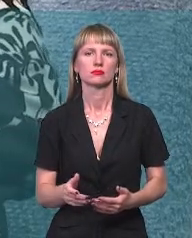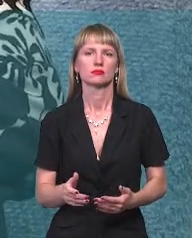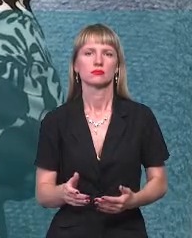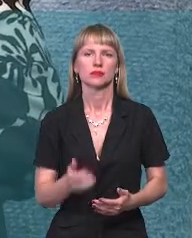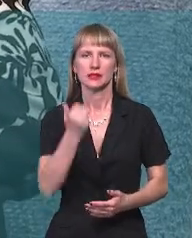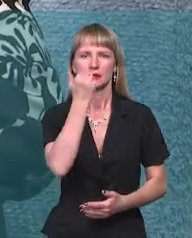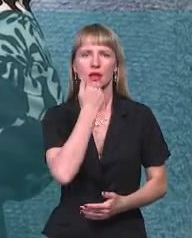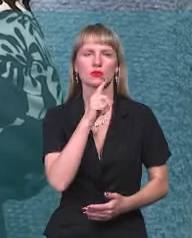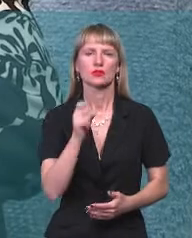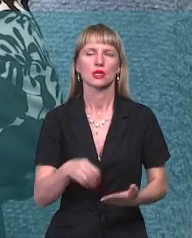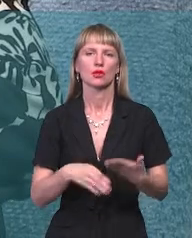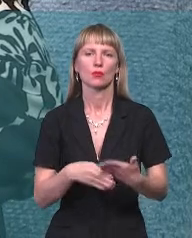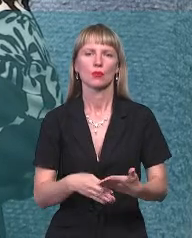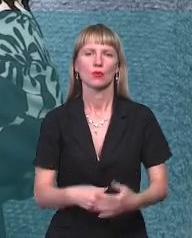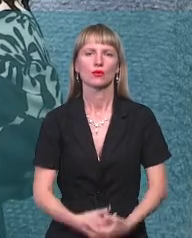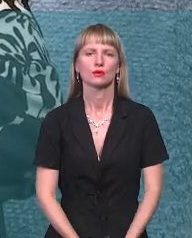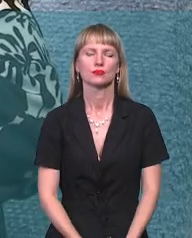допомогу?